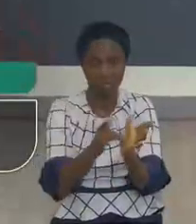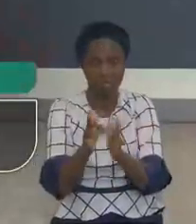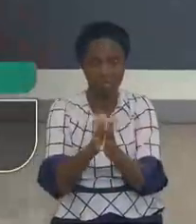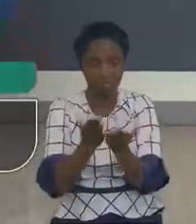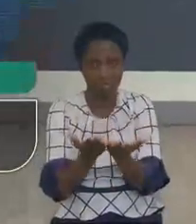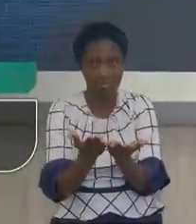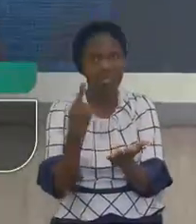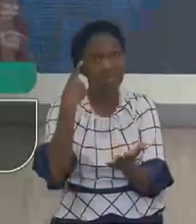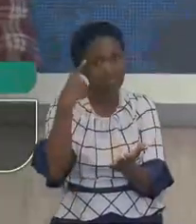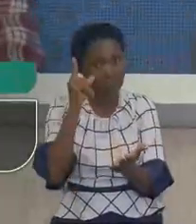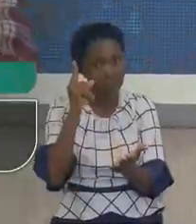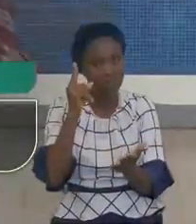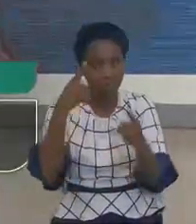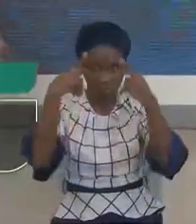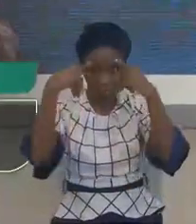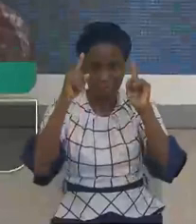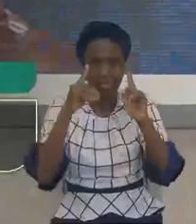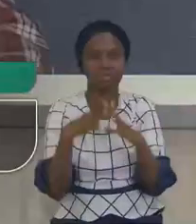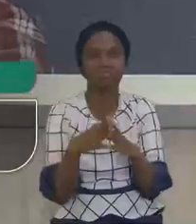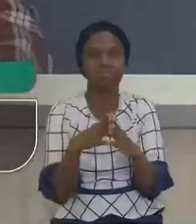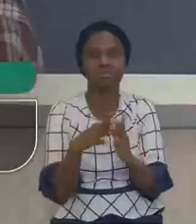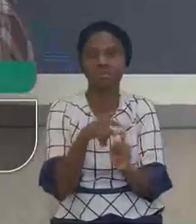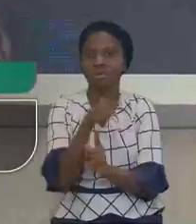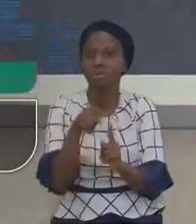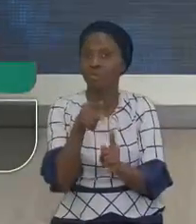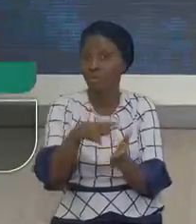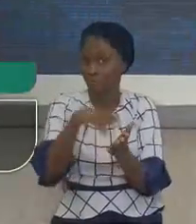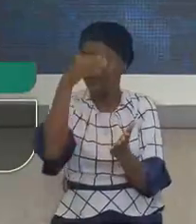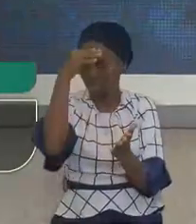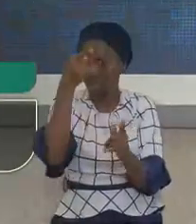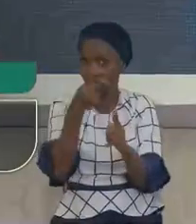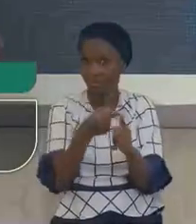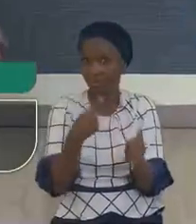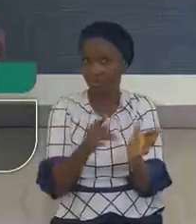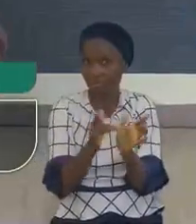Quand tu apprends des écritures, les écritures te diront